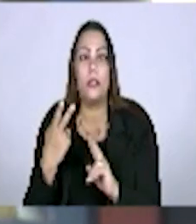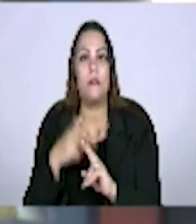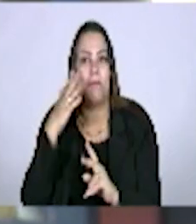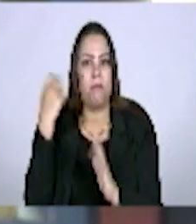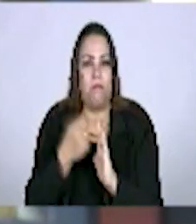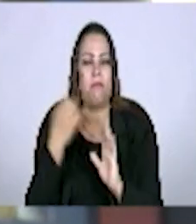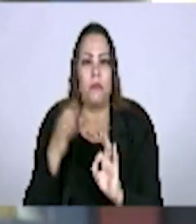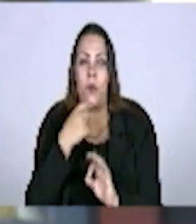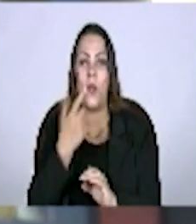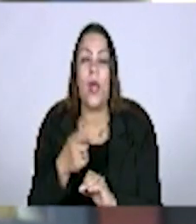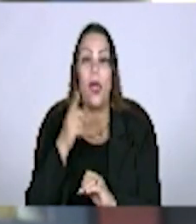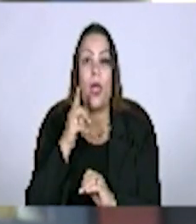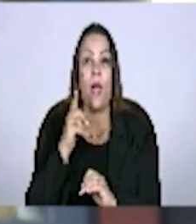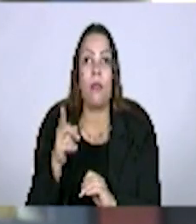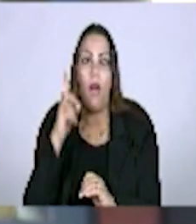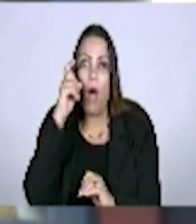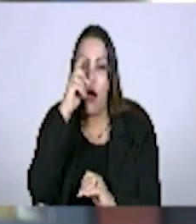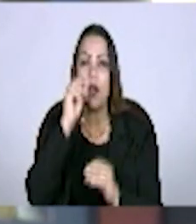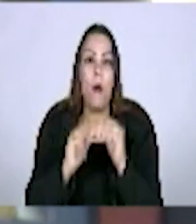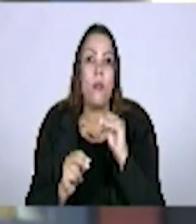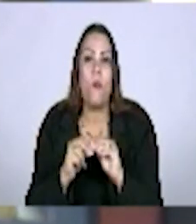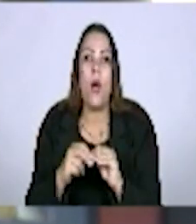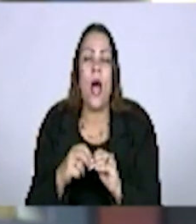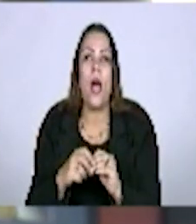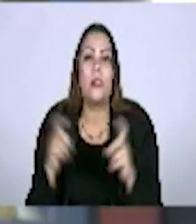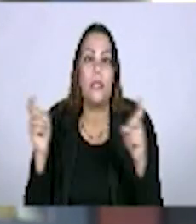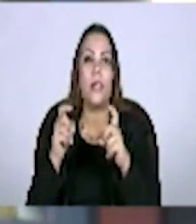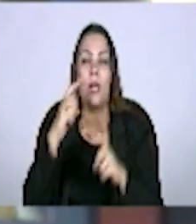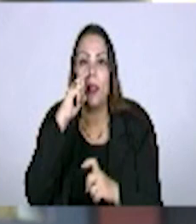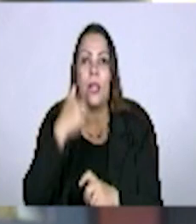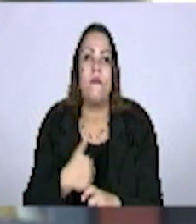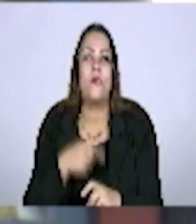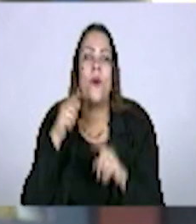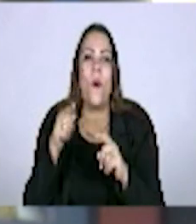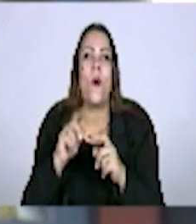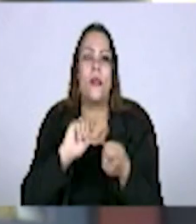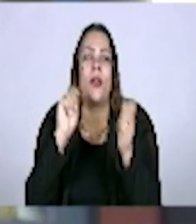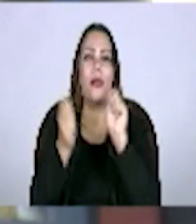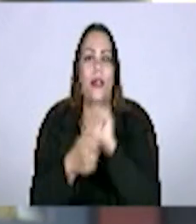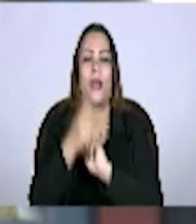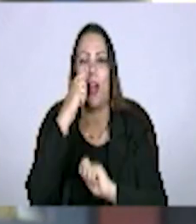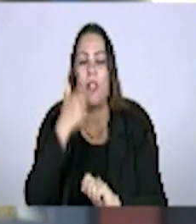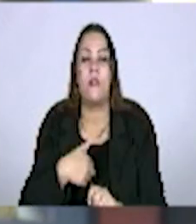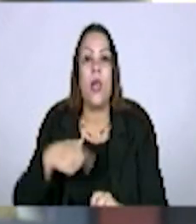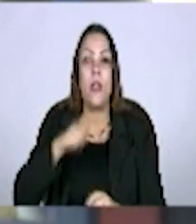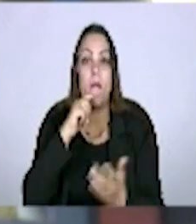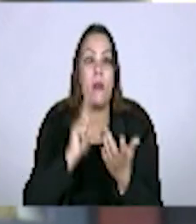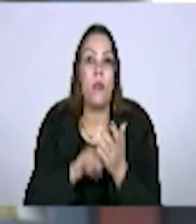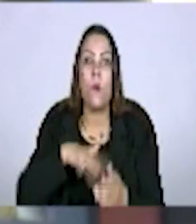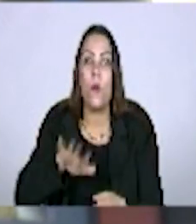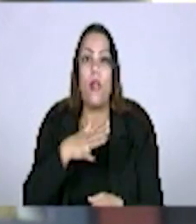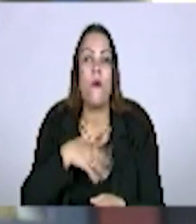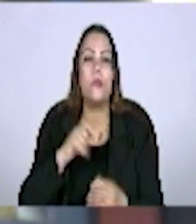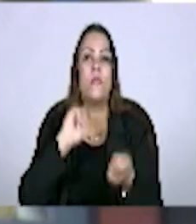الكبار ان اصعب انواع التحدي النفس هو تغيير الذات يعني نحن بحاجه بالفعل ان